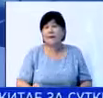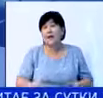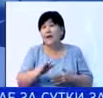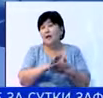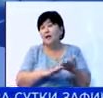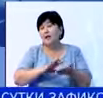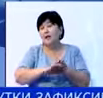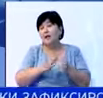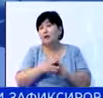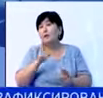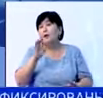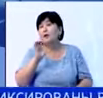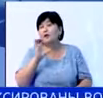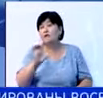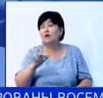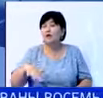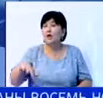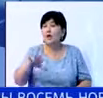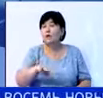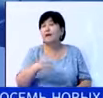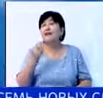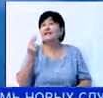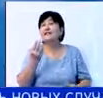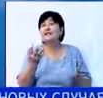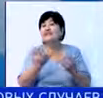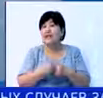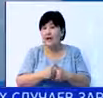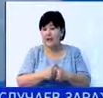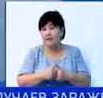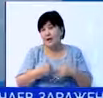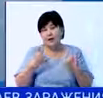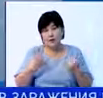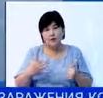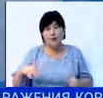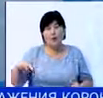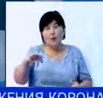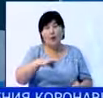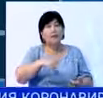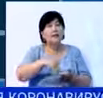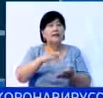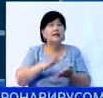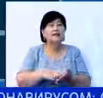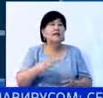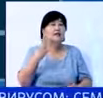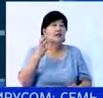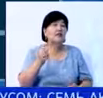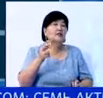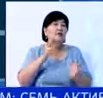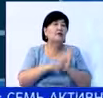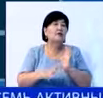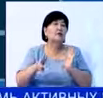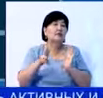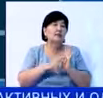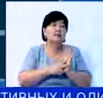Далее о ситуации по коронавирусу в регионе в цифрах. На сегодня по области зарегистрировано